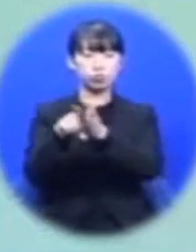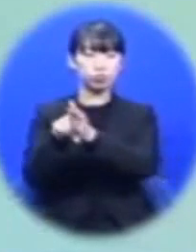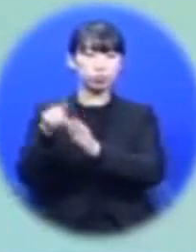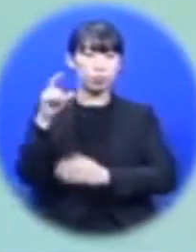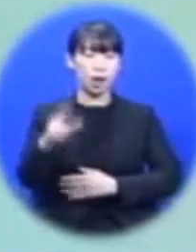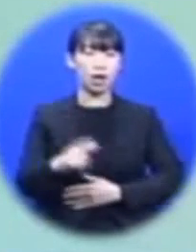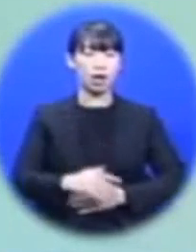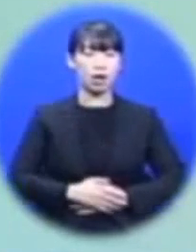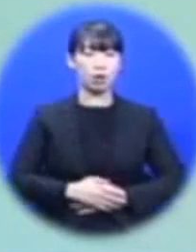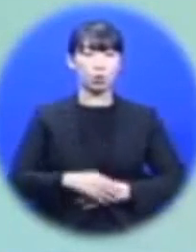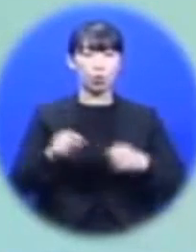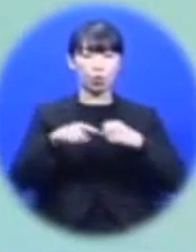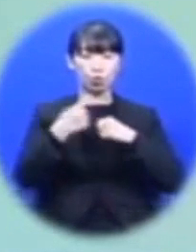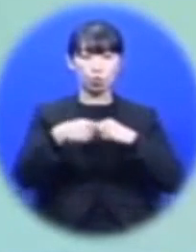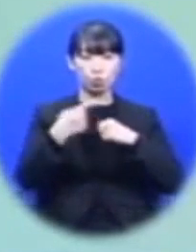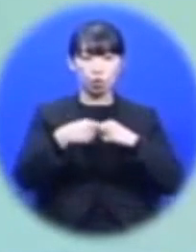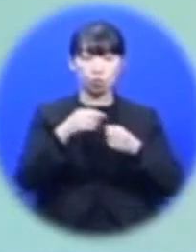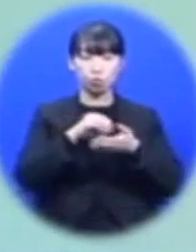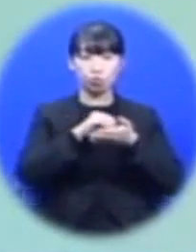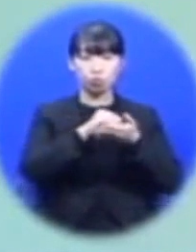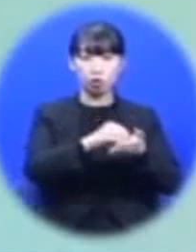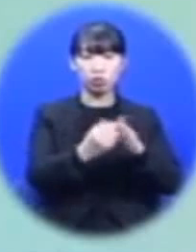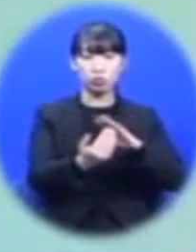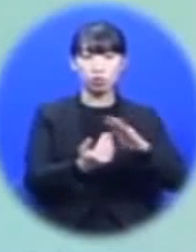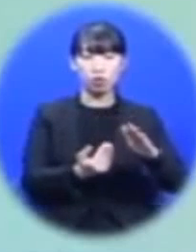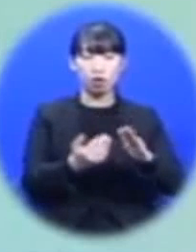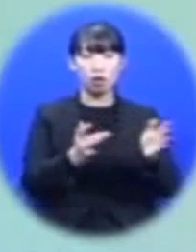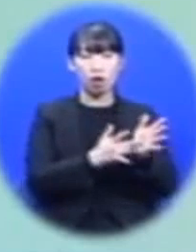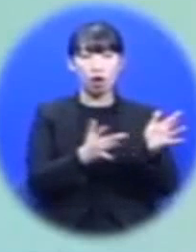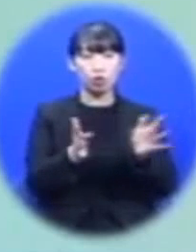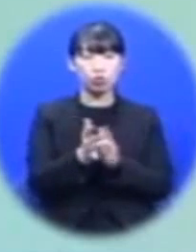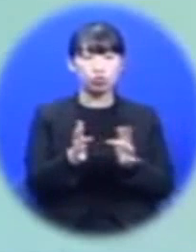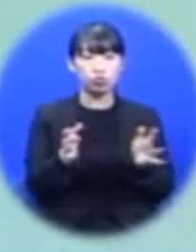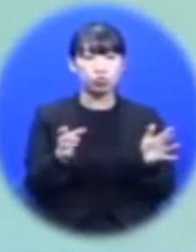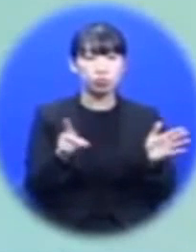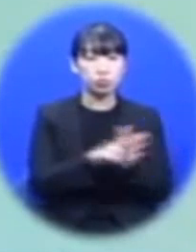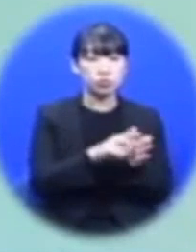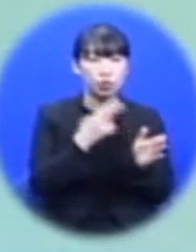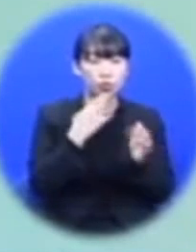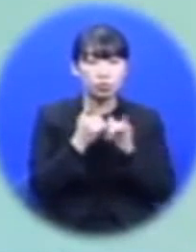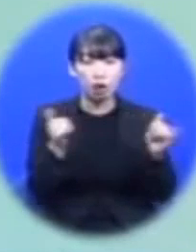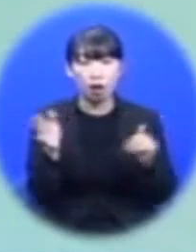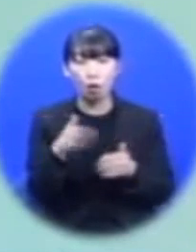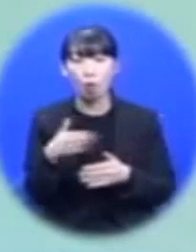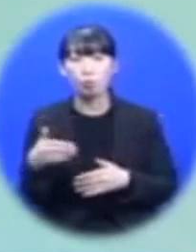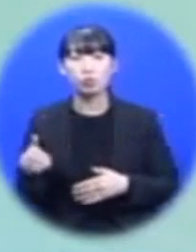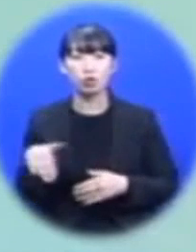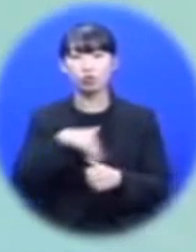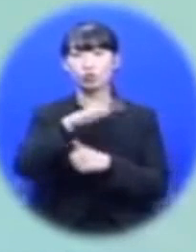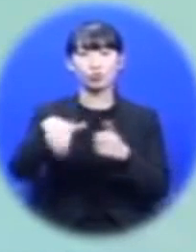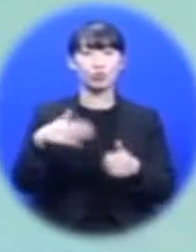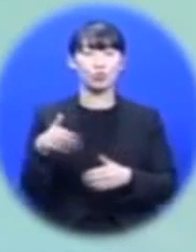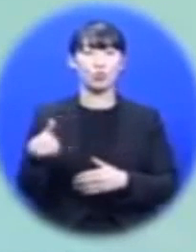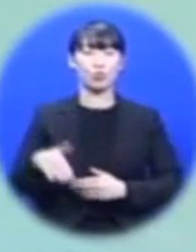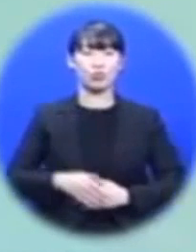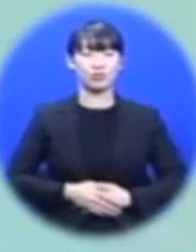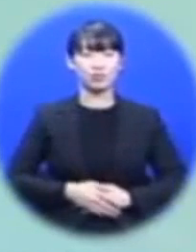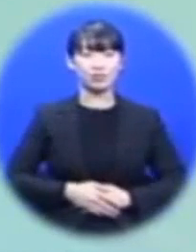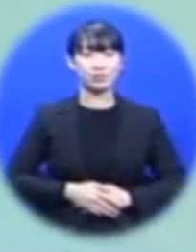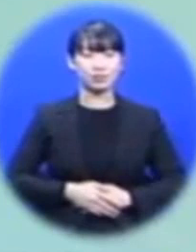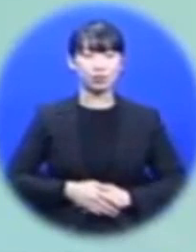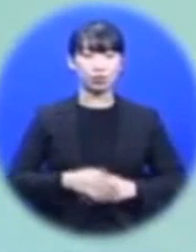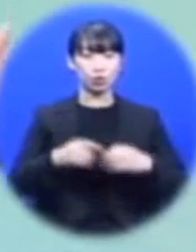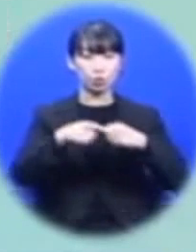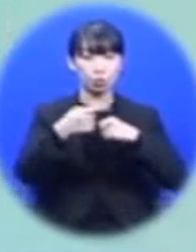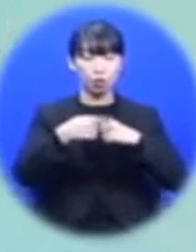초등학교 들어갈 때까지이 세상에 예수 안 믿는 사람도 있는 줄 몰랐다 초등학교 들어가 보니까 예수 안